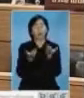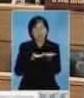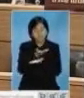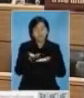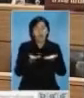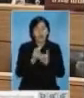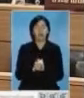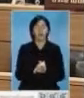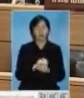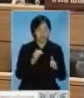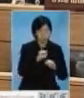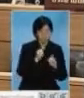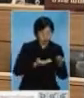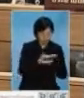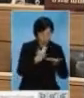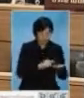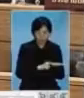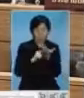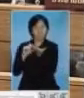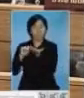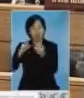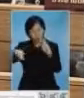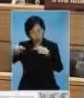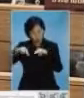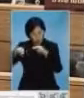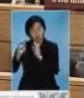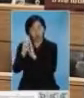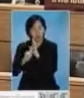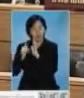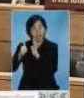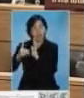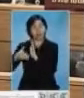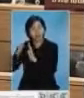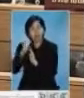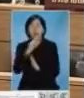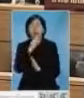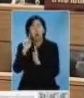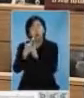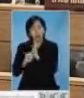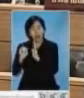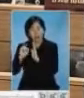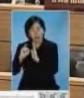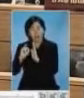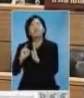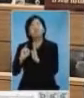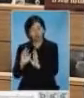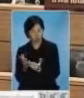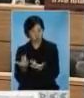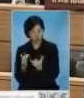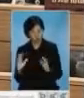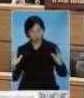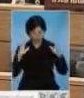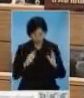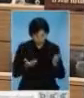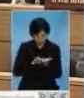สมาชิกก็ไปกันกรองถ้ากฎหมายดีก็อนุมัติผ่านไปถ้ากฎหมายไม่ดีก็ยับยั้งตั้งคณะกรรมการร่วมมาพิจารณาถ้ากรณีเช่นนั้น